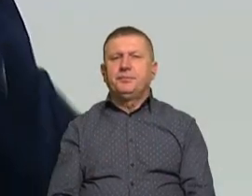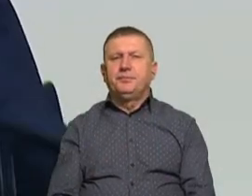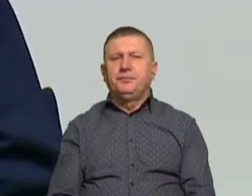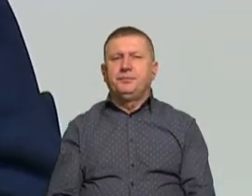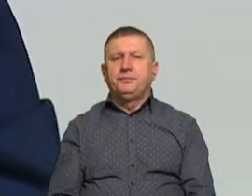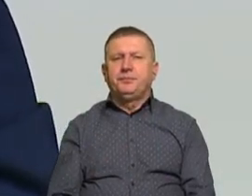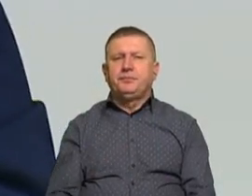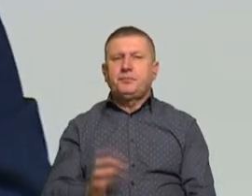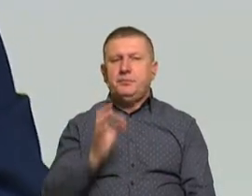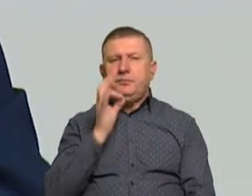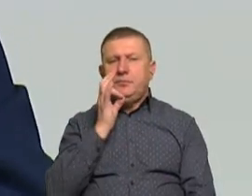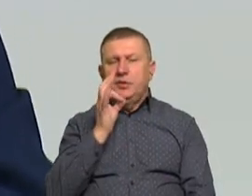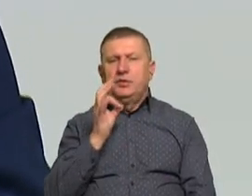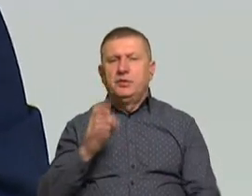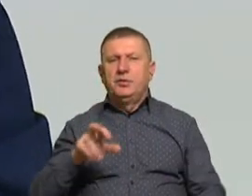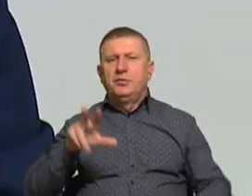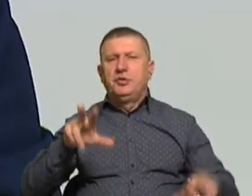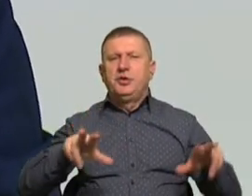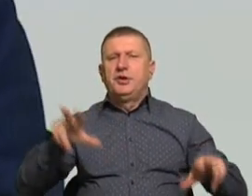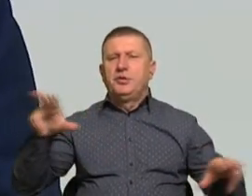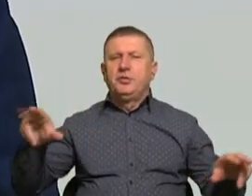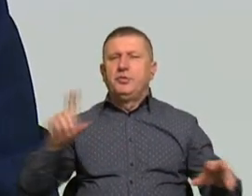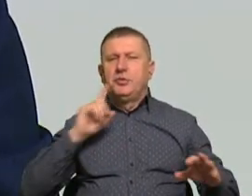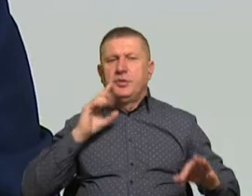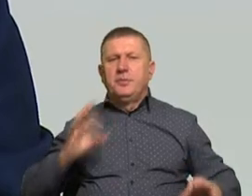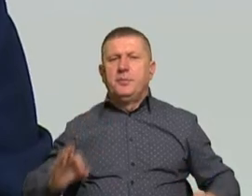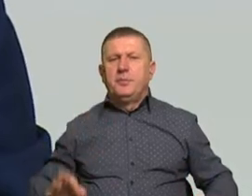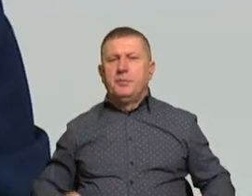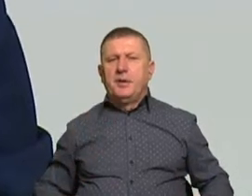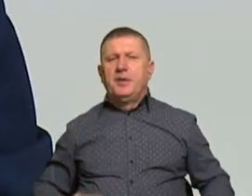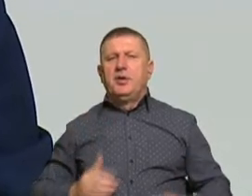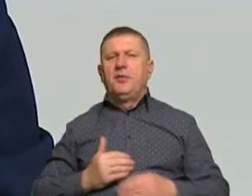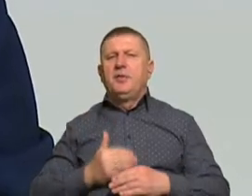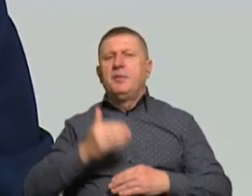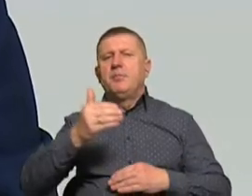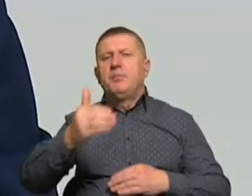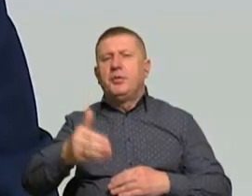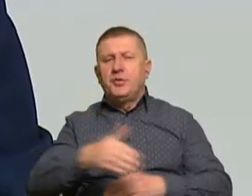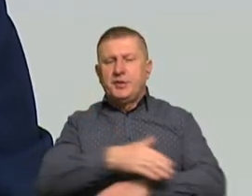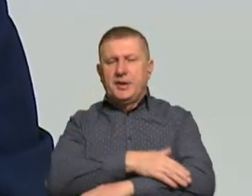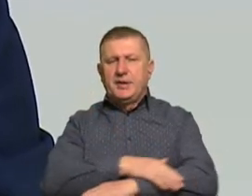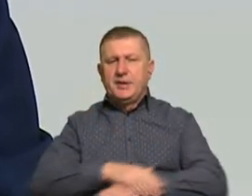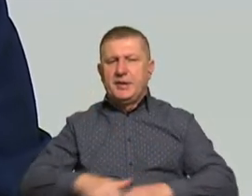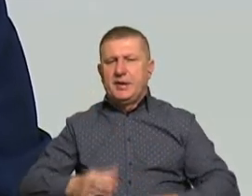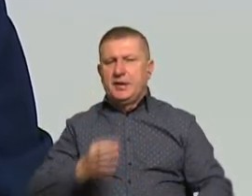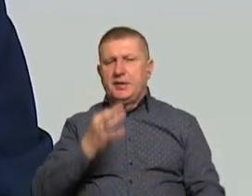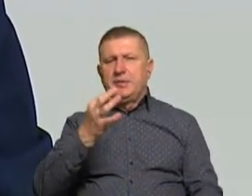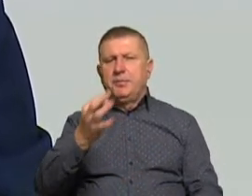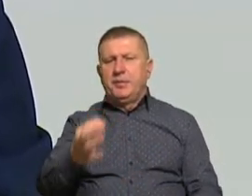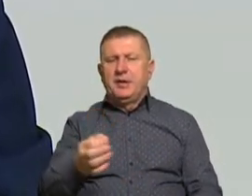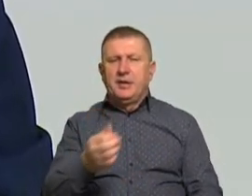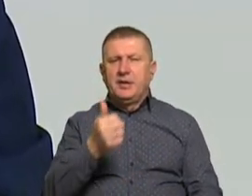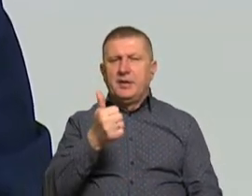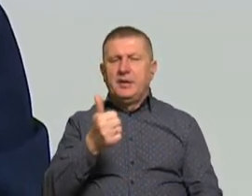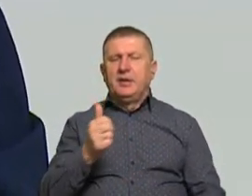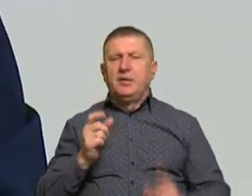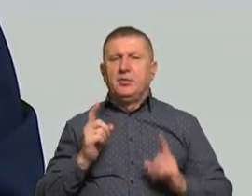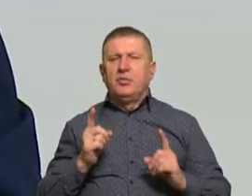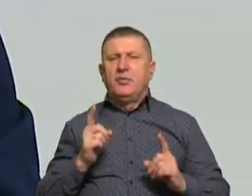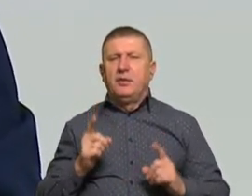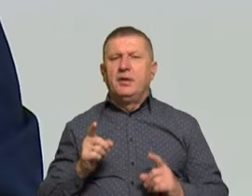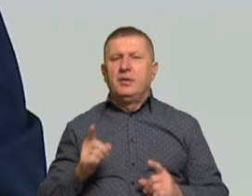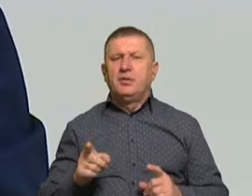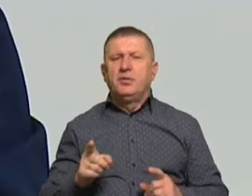bo tutaj widzę, że niektórzy panowie zwłaszcza wychodzą poza zakres pytania. Jedną tylko uwagę, bo muszę się odnieść. To